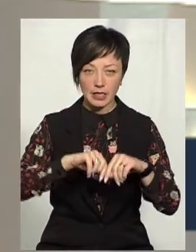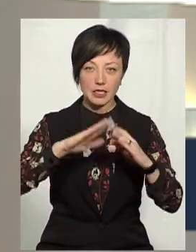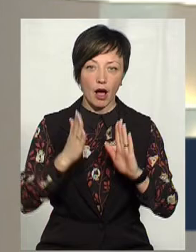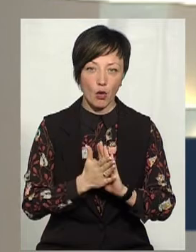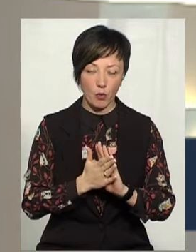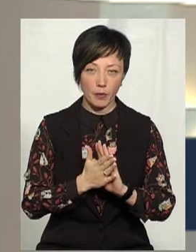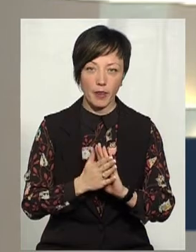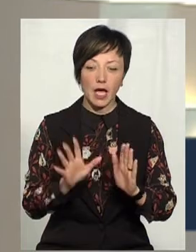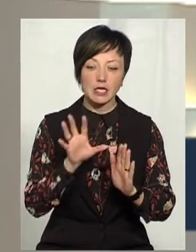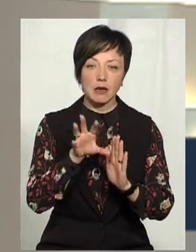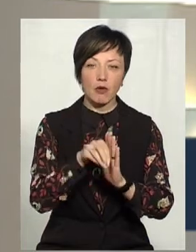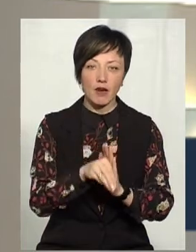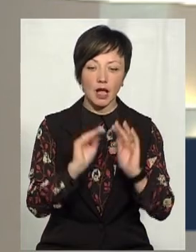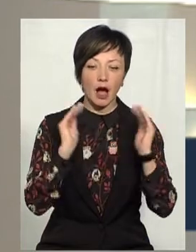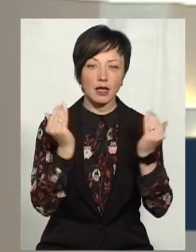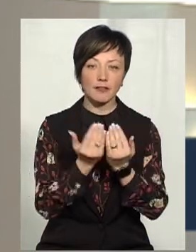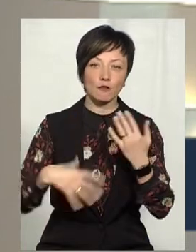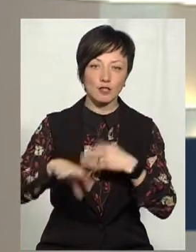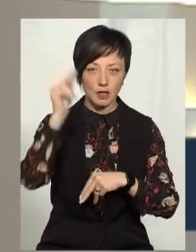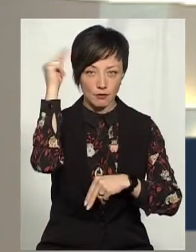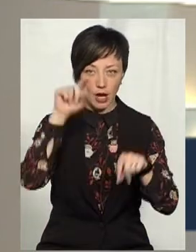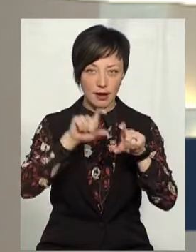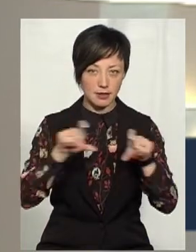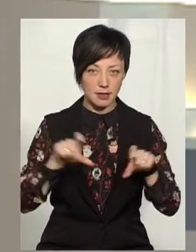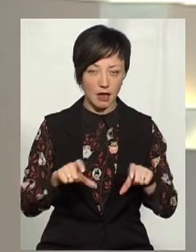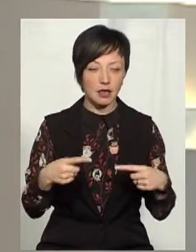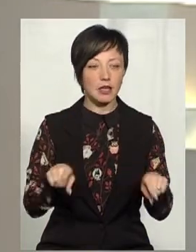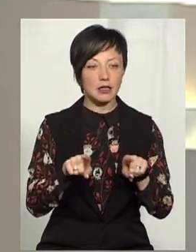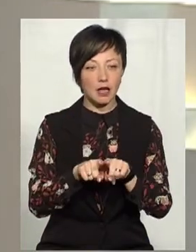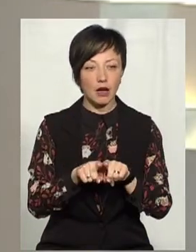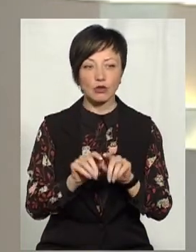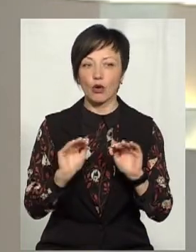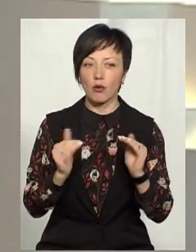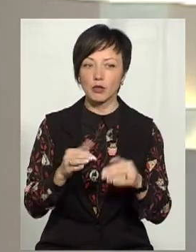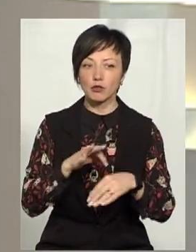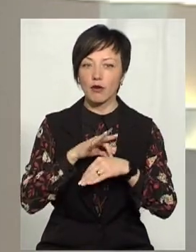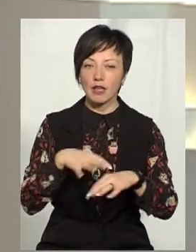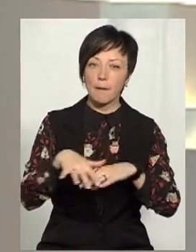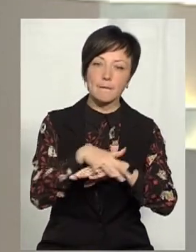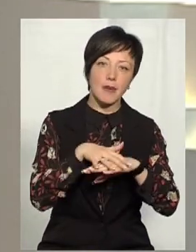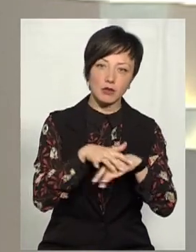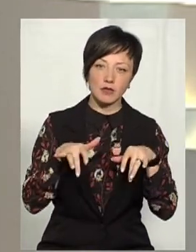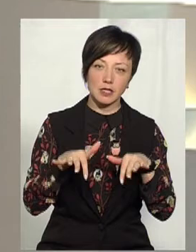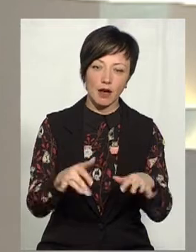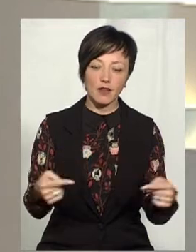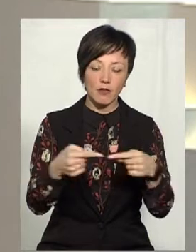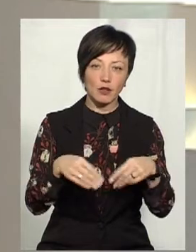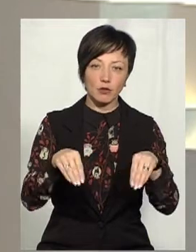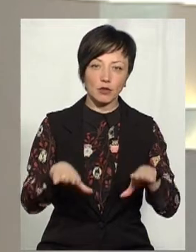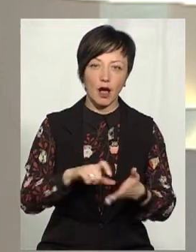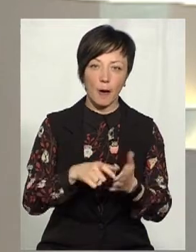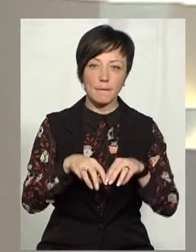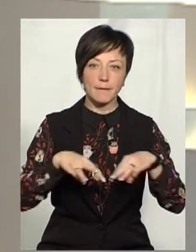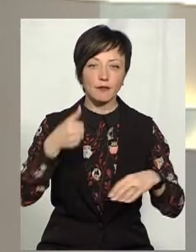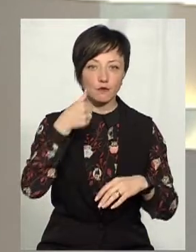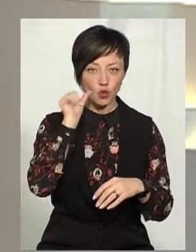загалом запроваджено карантин в усіх навчальних закладах. Також обмежено проведення масових заходів. Відповідну постанову видав